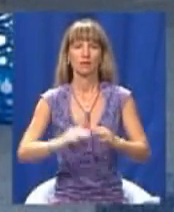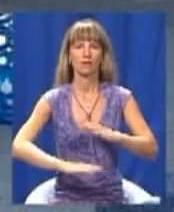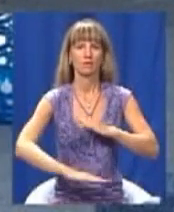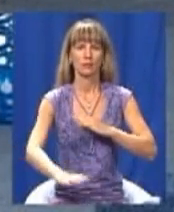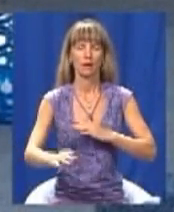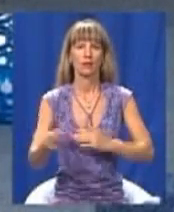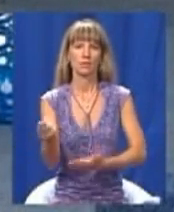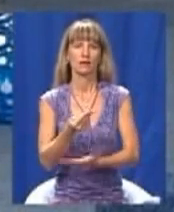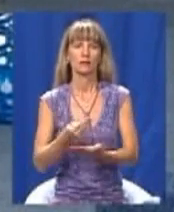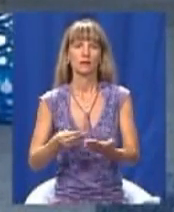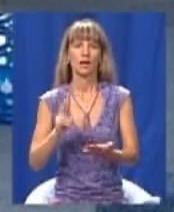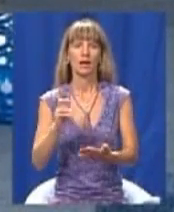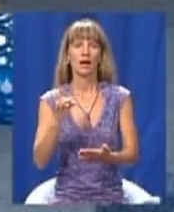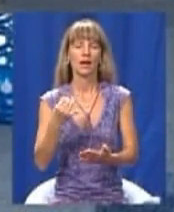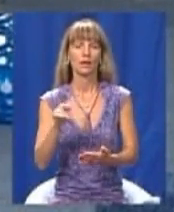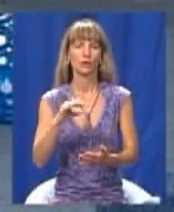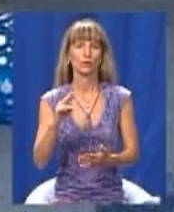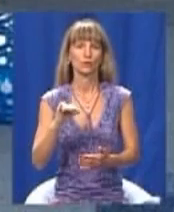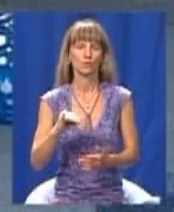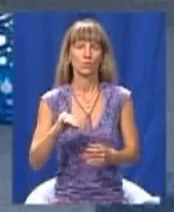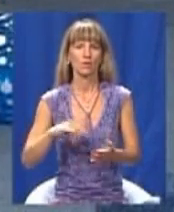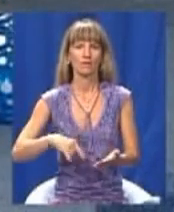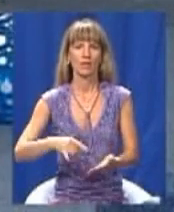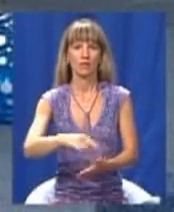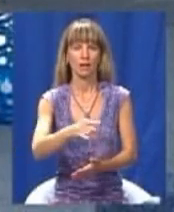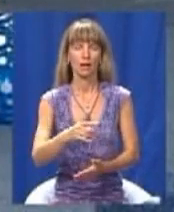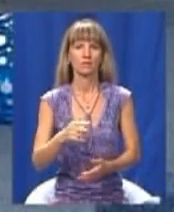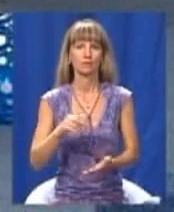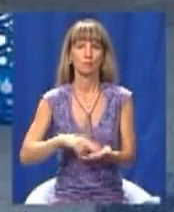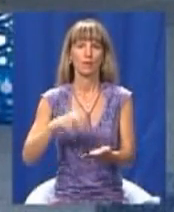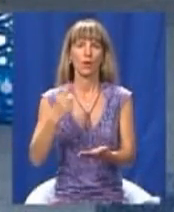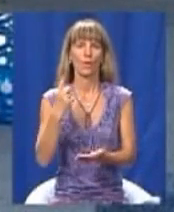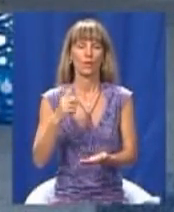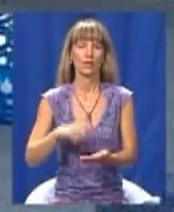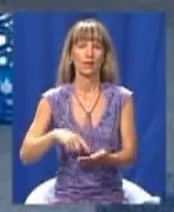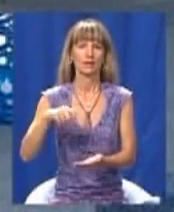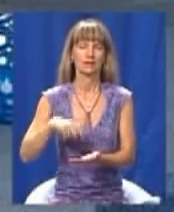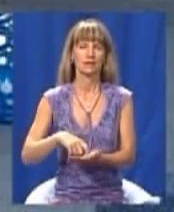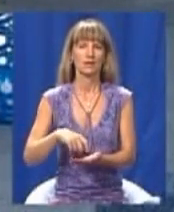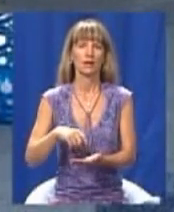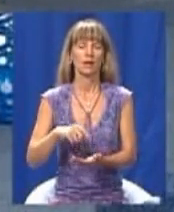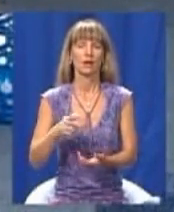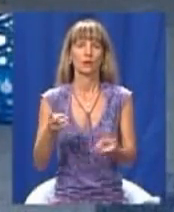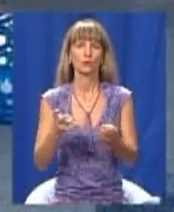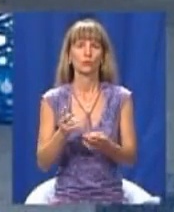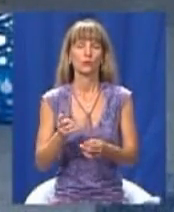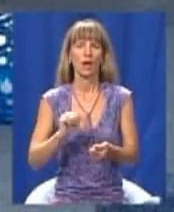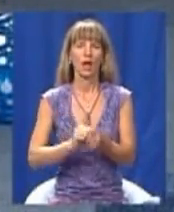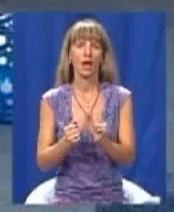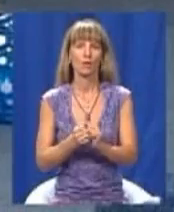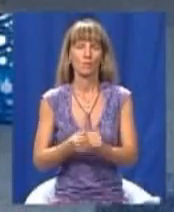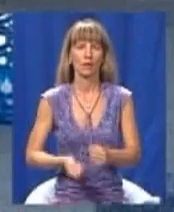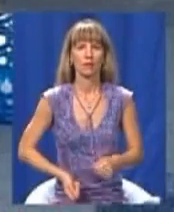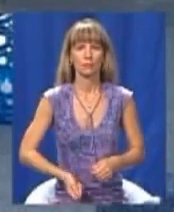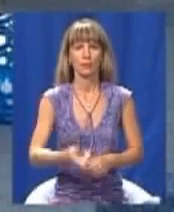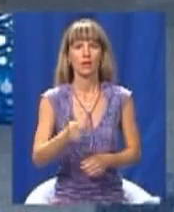на квадратики або інші фігури. Гравці, стрибаючи на одній нозі, штовхають бідну, наприклад, там камінчик потрібно кинути, і куди він